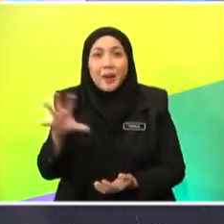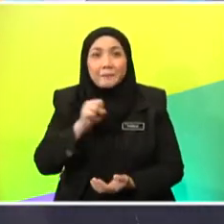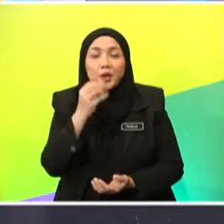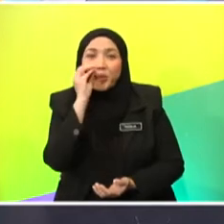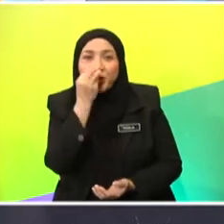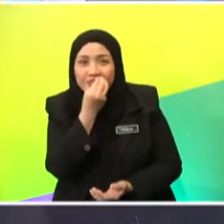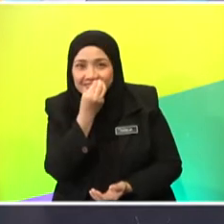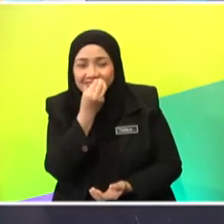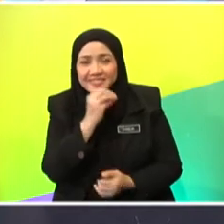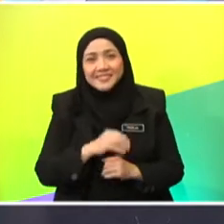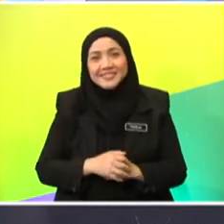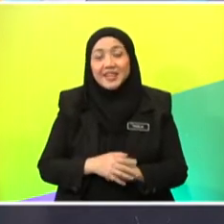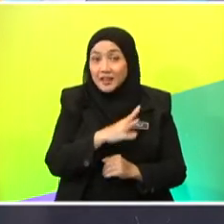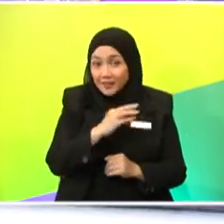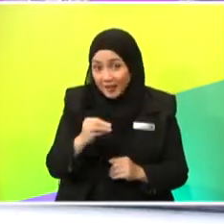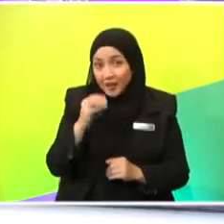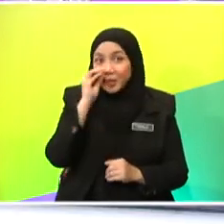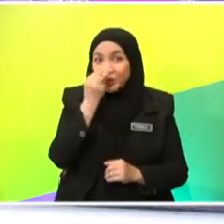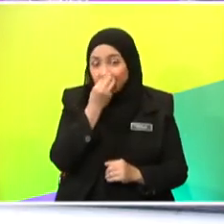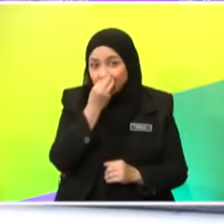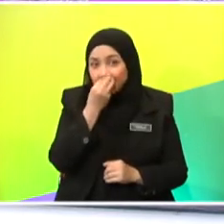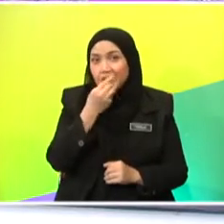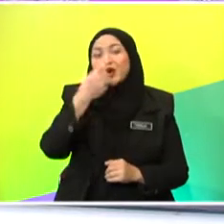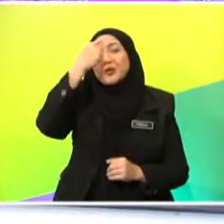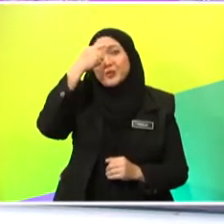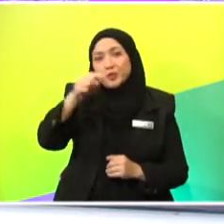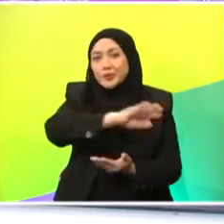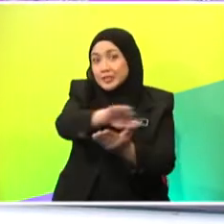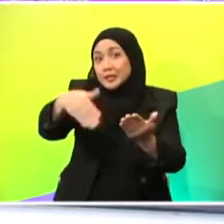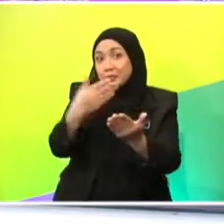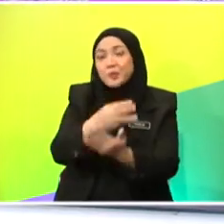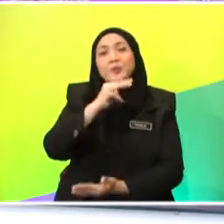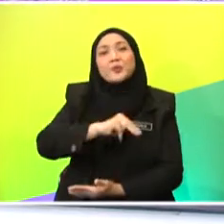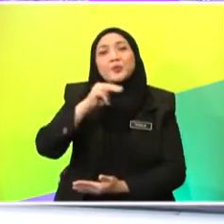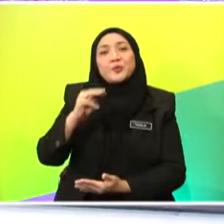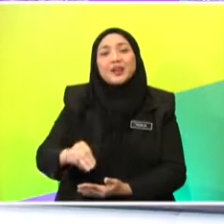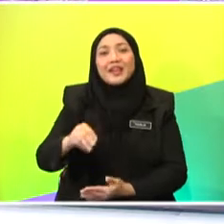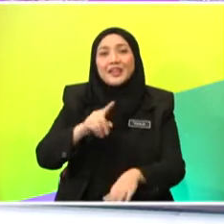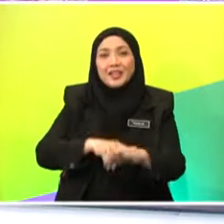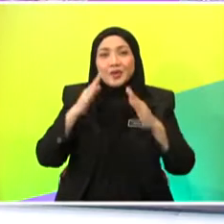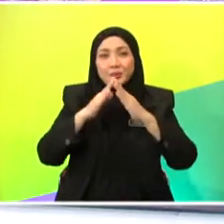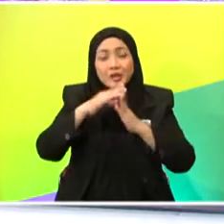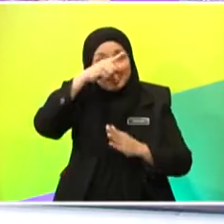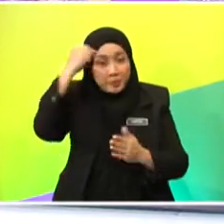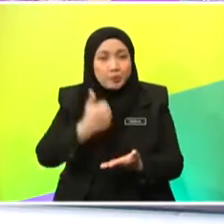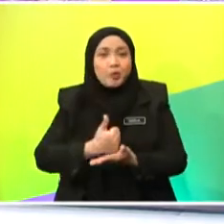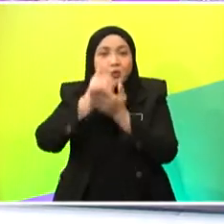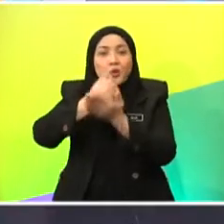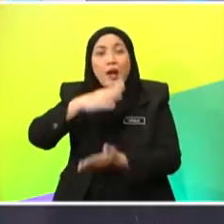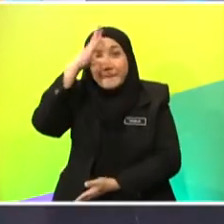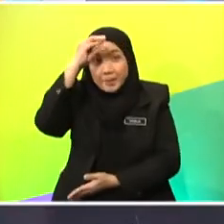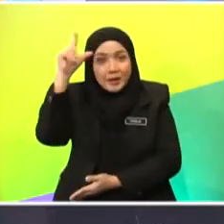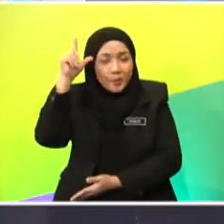Cikgu hungry juga untuk murid-murid di rumah karena telah bantu Abang Hakim